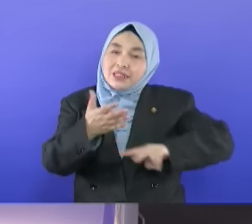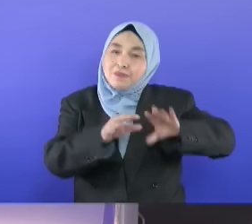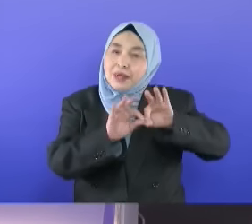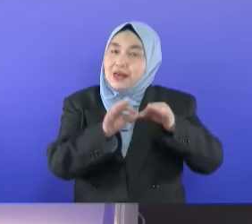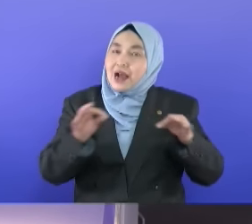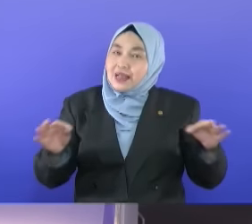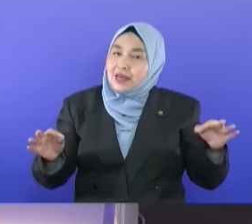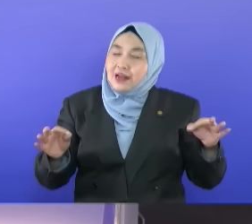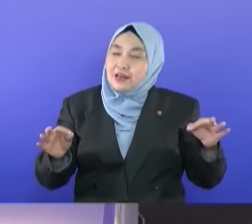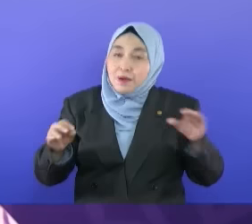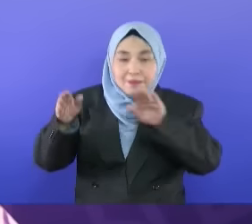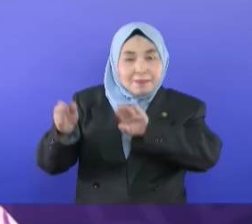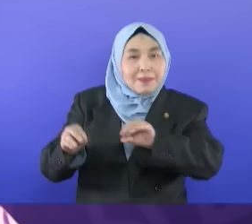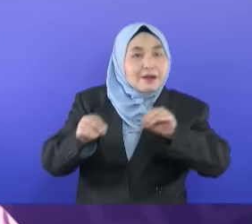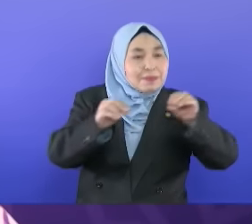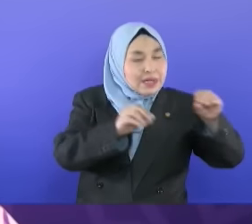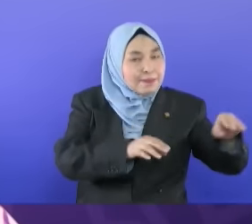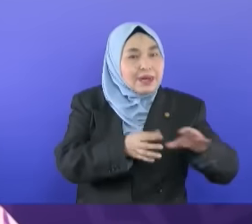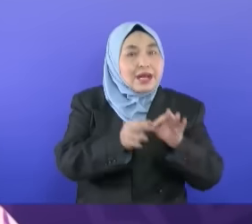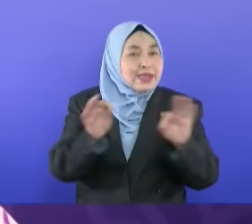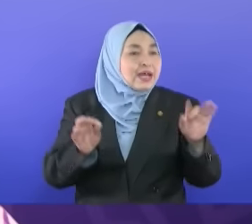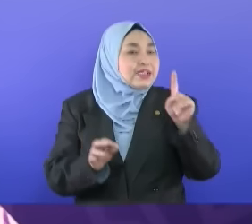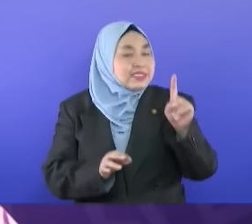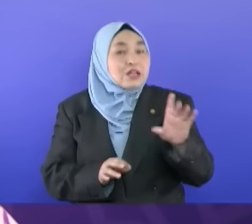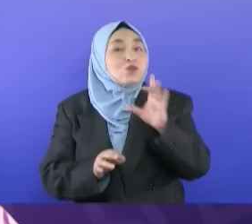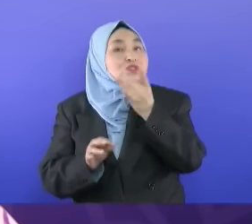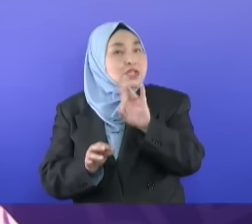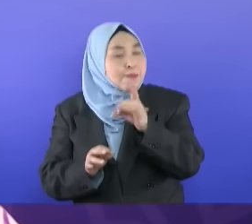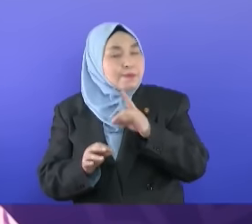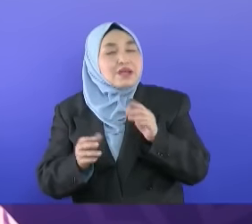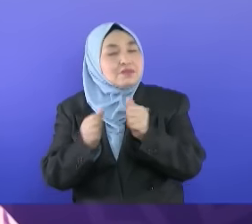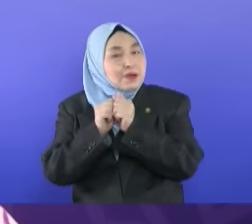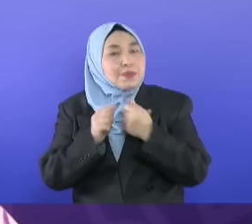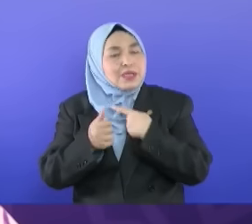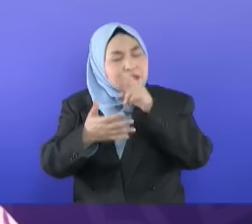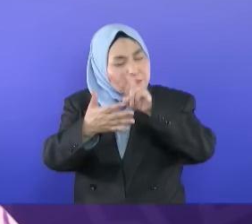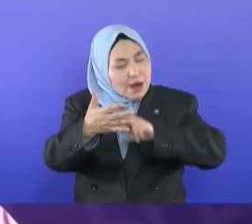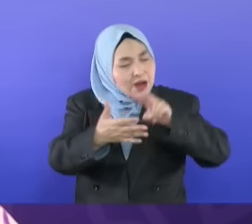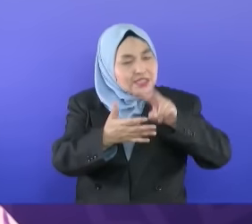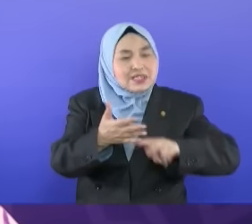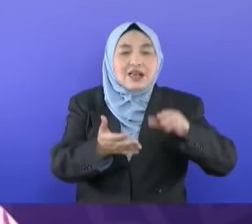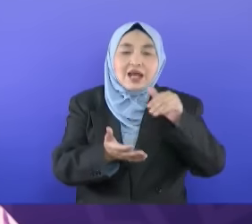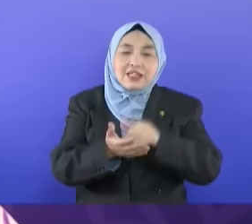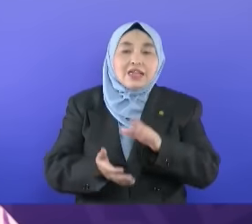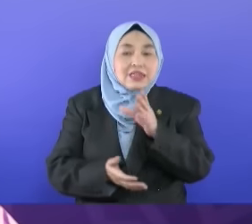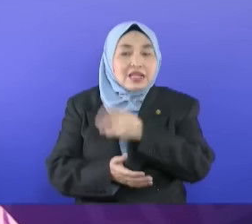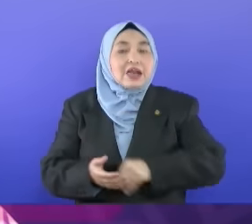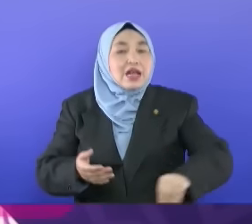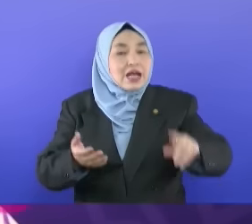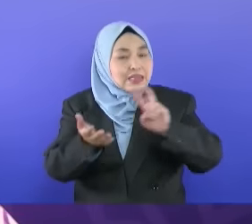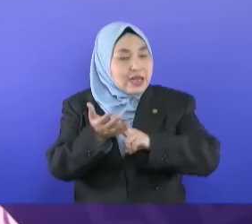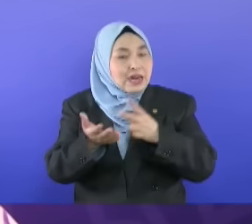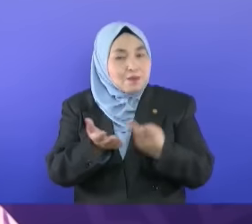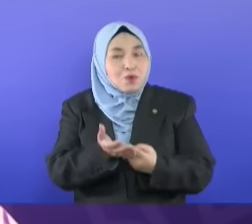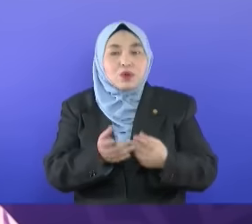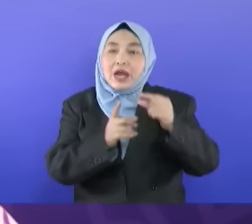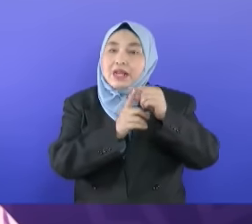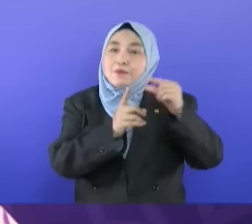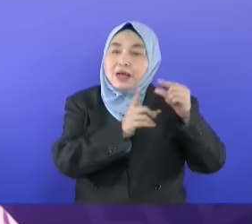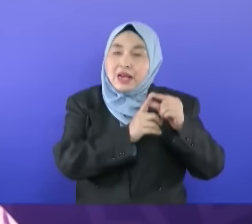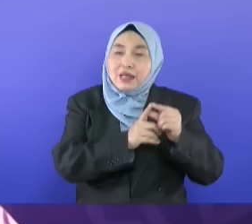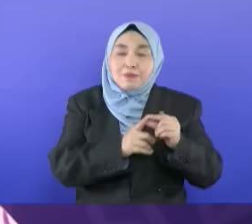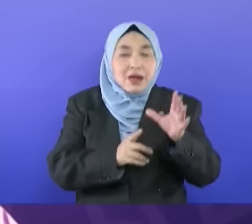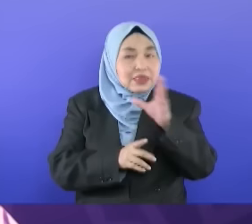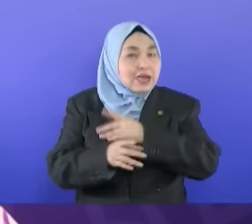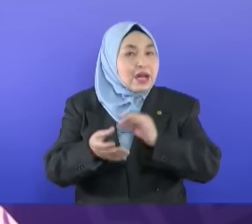pada ayat 118 sama-sama kita baca lagi sekali dan juga tadabbur kalimah kalimah dan